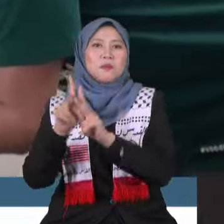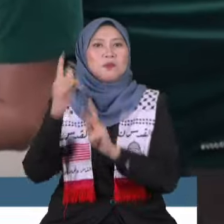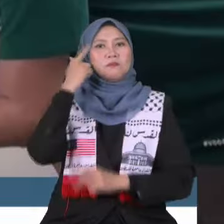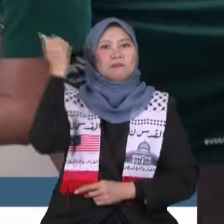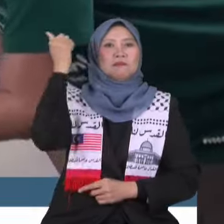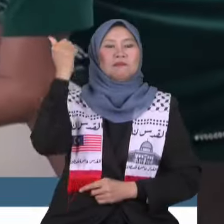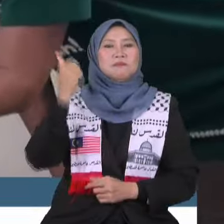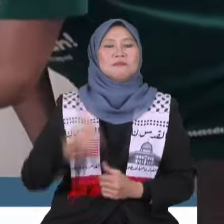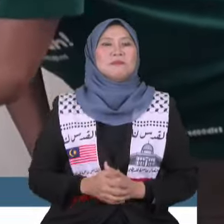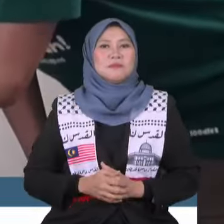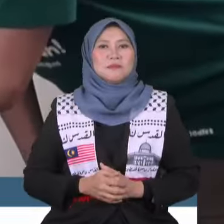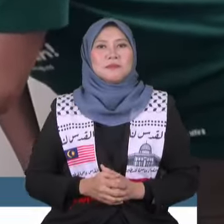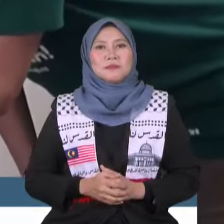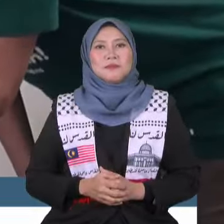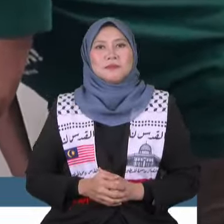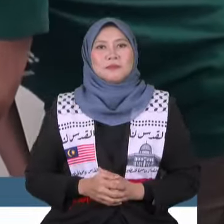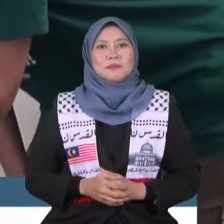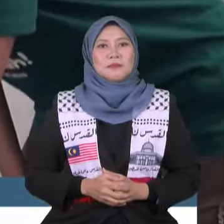tahu.